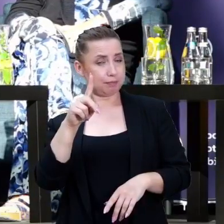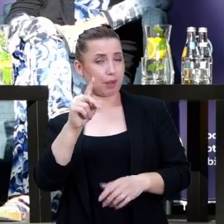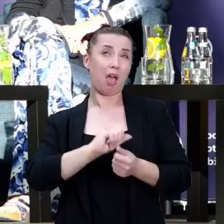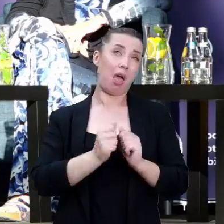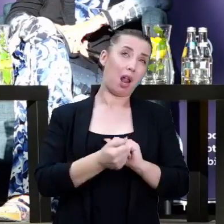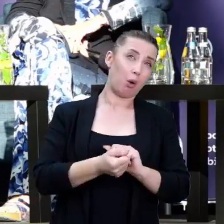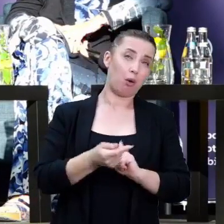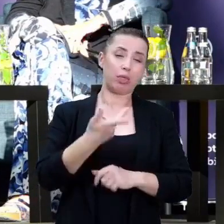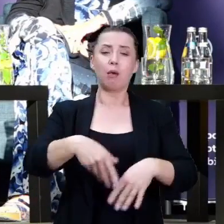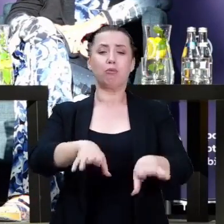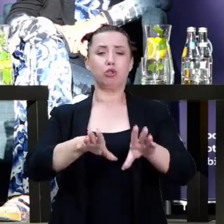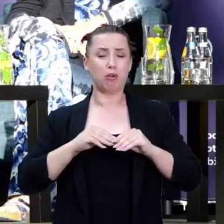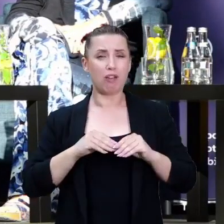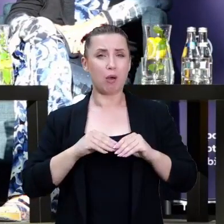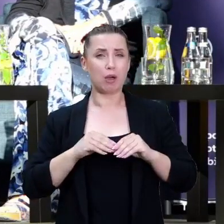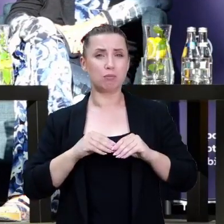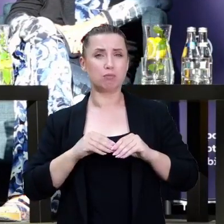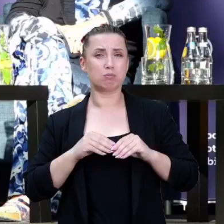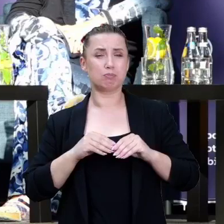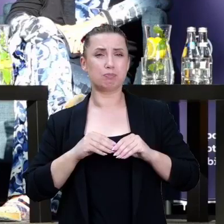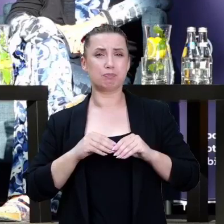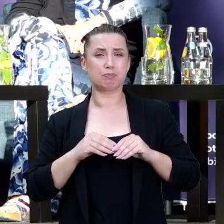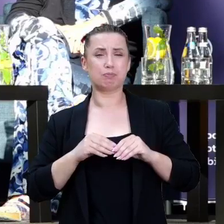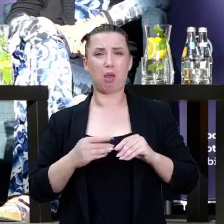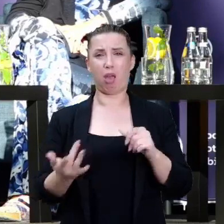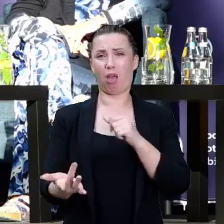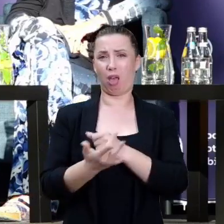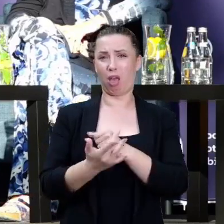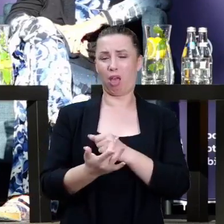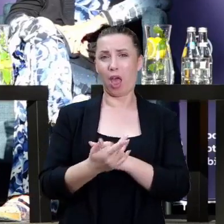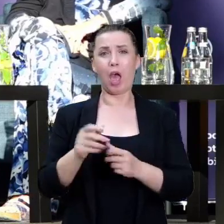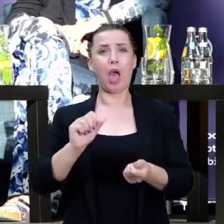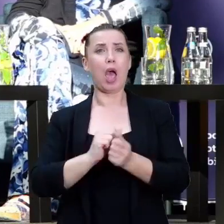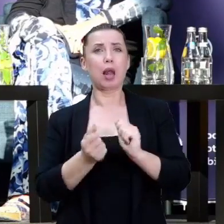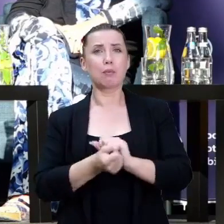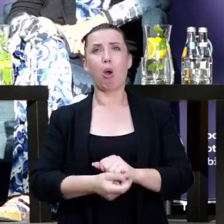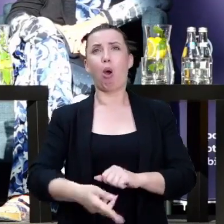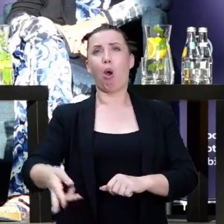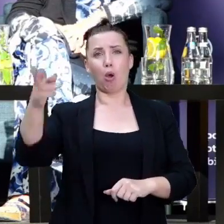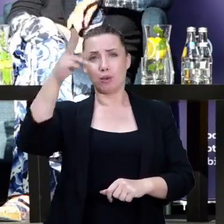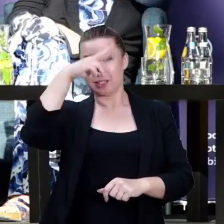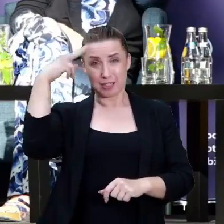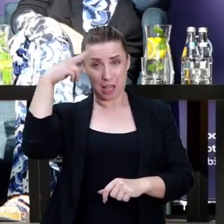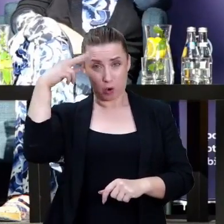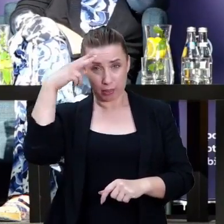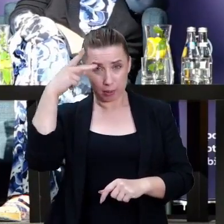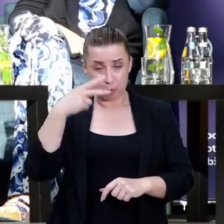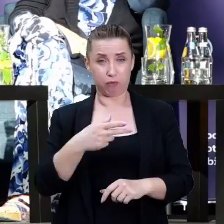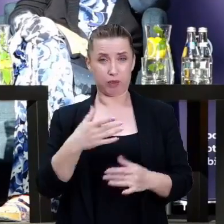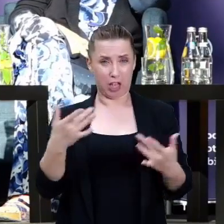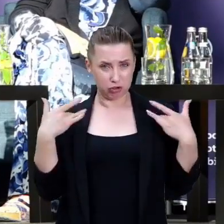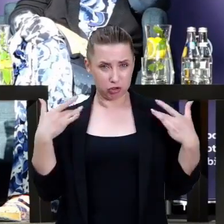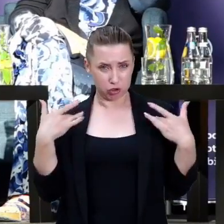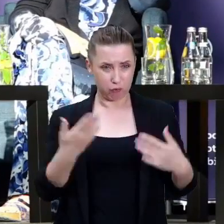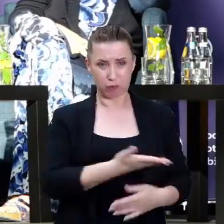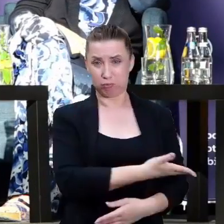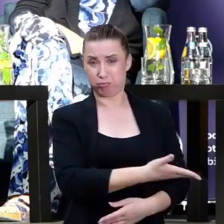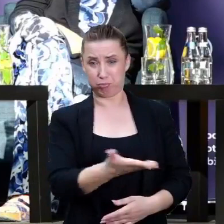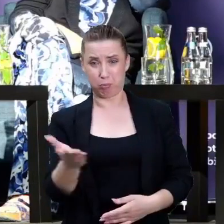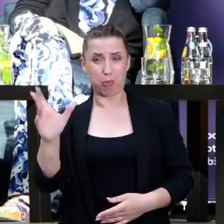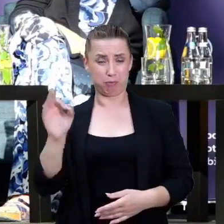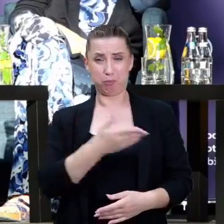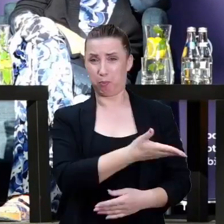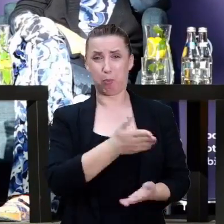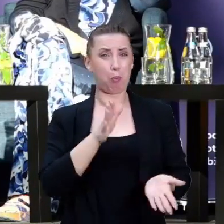w ogóle do wiadomości tych takich właśnie stereotypów, które funkcjonują bardzo szeroko, tak jak o